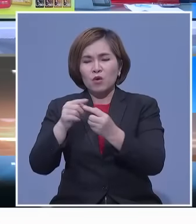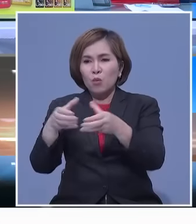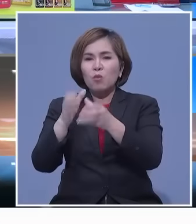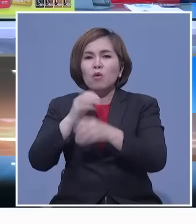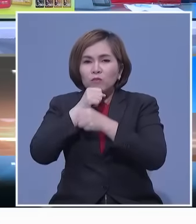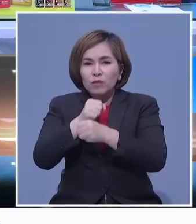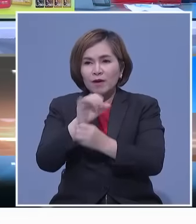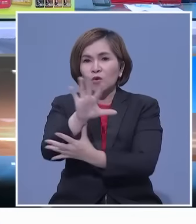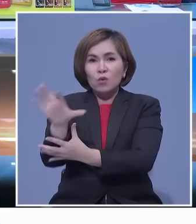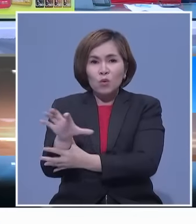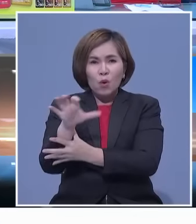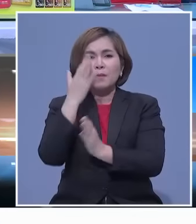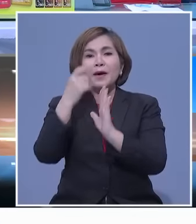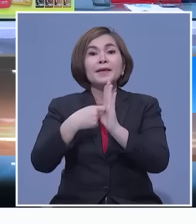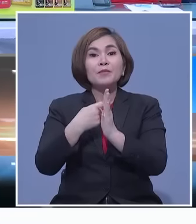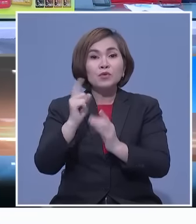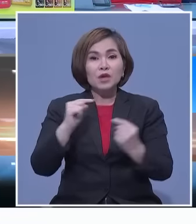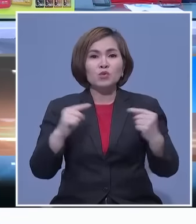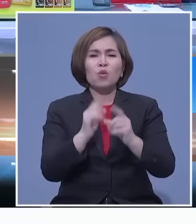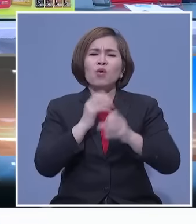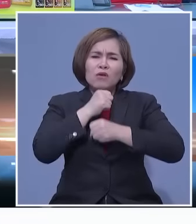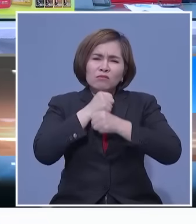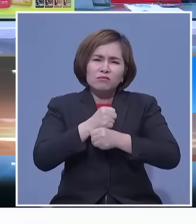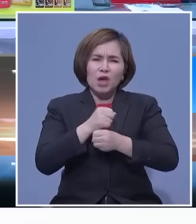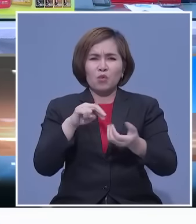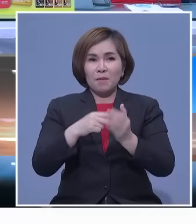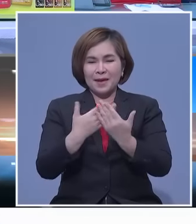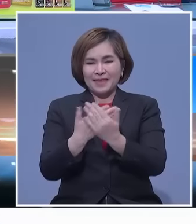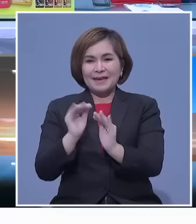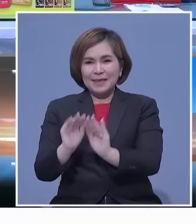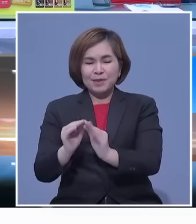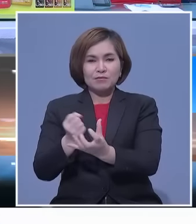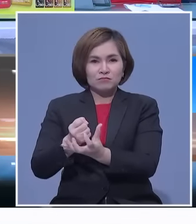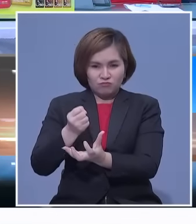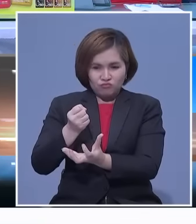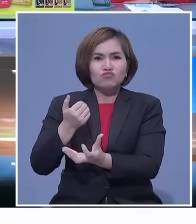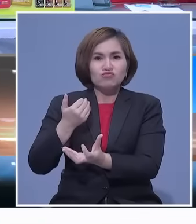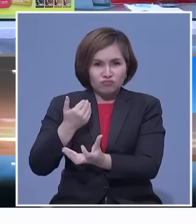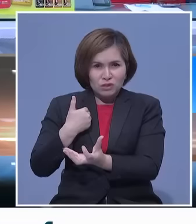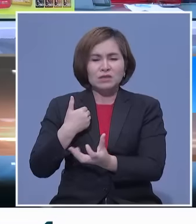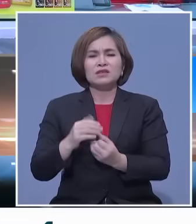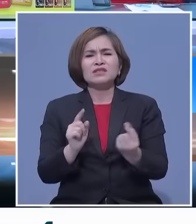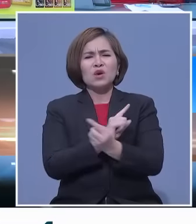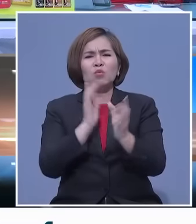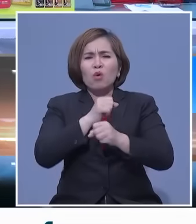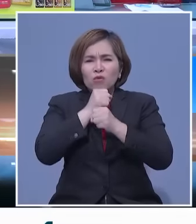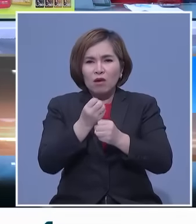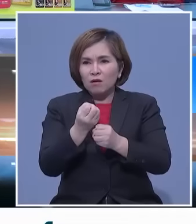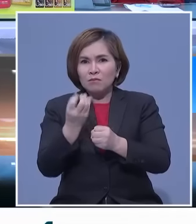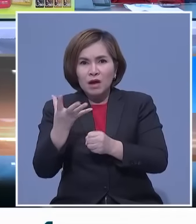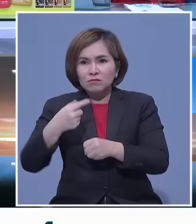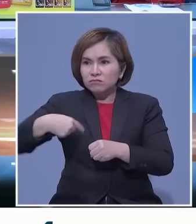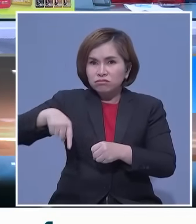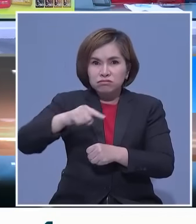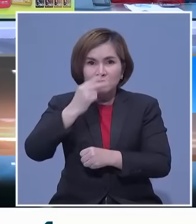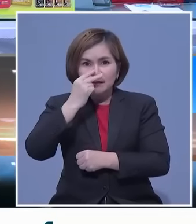วยเหมือนกันเพราะมีปัจจัยทั้งเรื่องของการที่เป็นกลุ่มที่มีเงินเราออยู่ในภาวะสังคมสูงวแล้วตอนเคนแก่